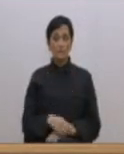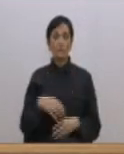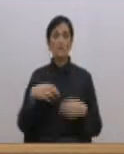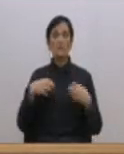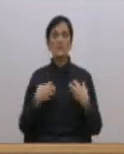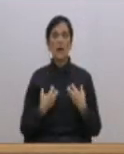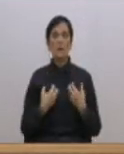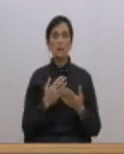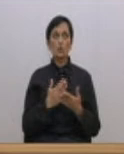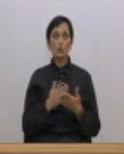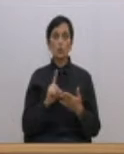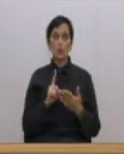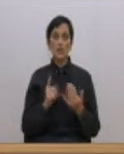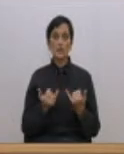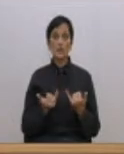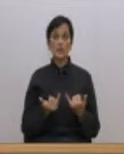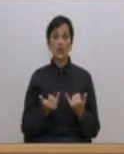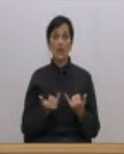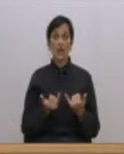სამწუხაროა, რომ დღეს